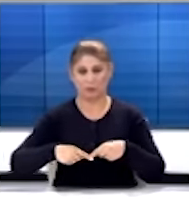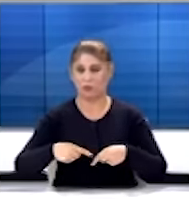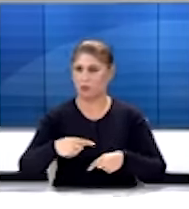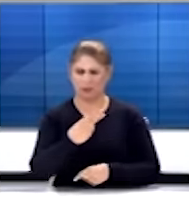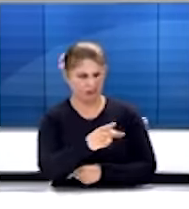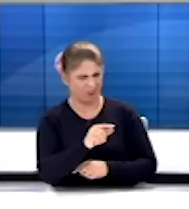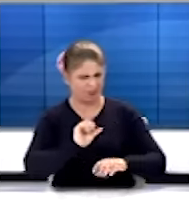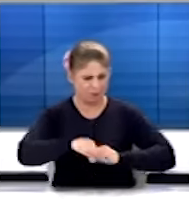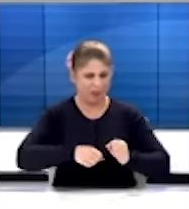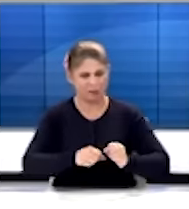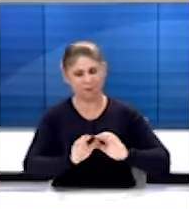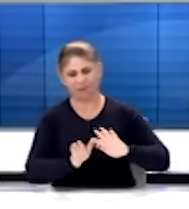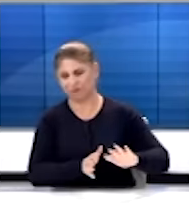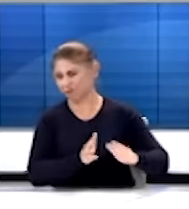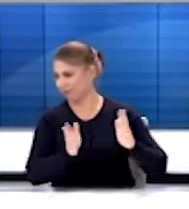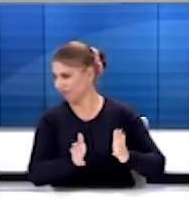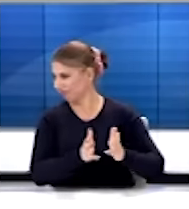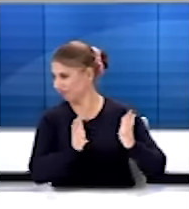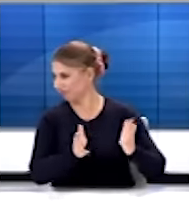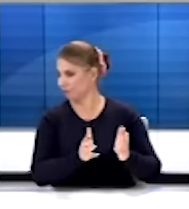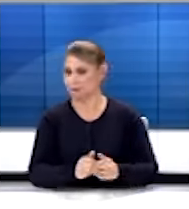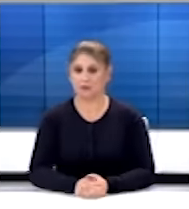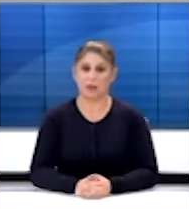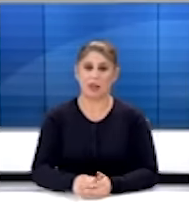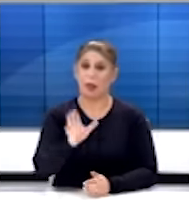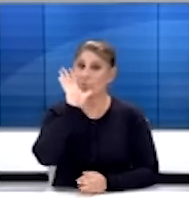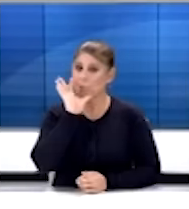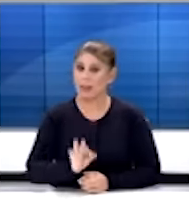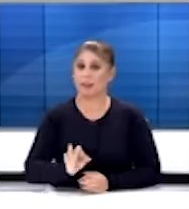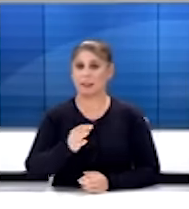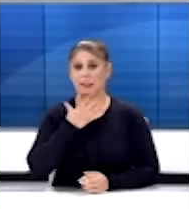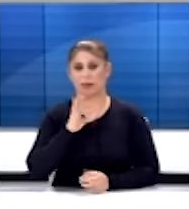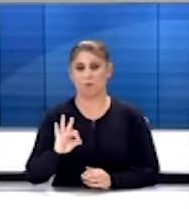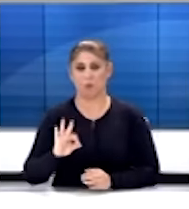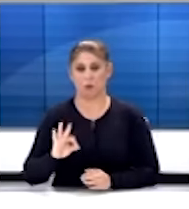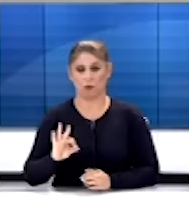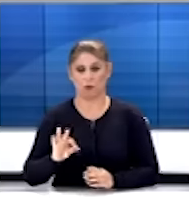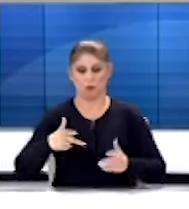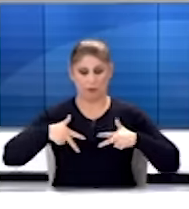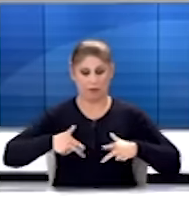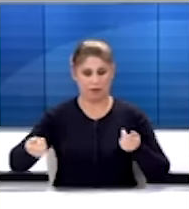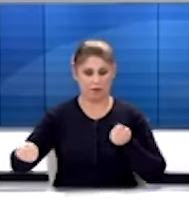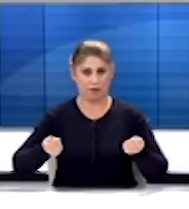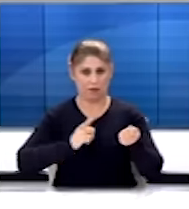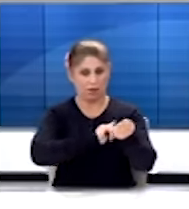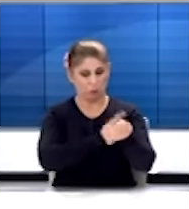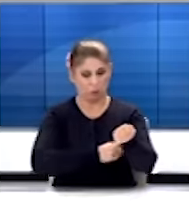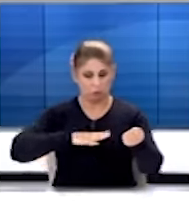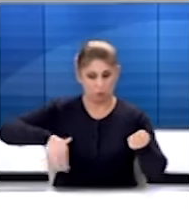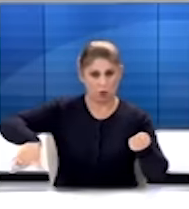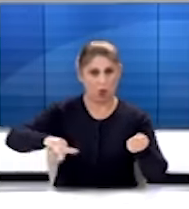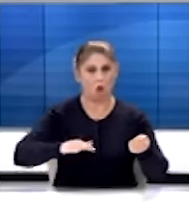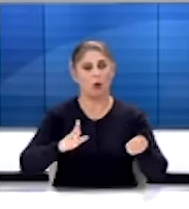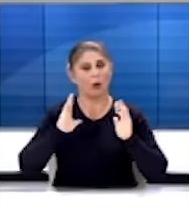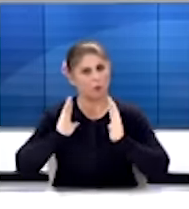σας η πάλη, ας τα να πάνε. Μια γνήσια λοιπόν διακυβέρνηση, εξουσία του λαού, που θα